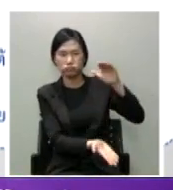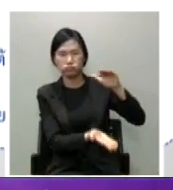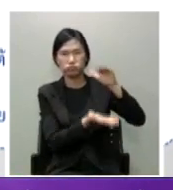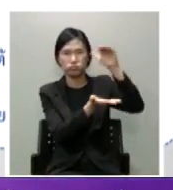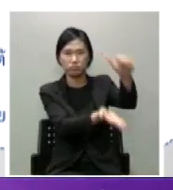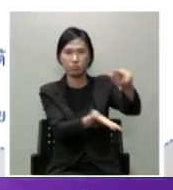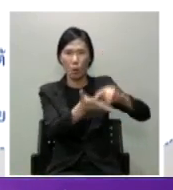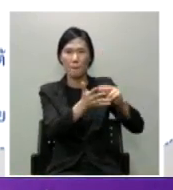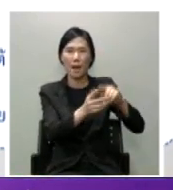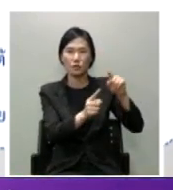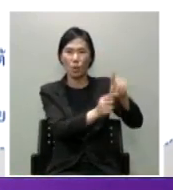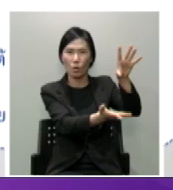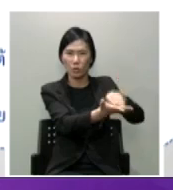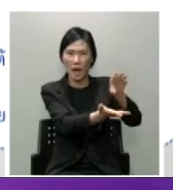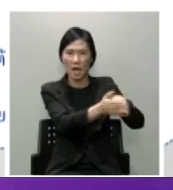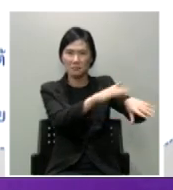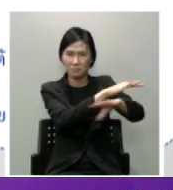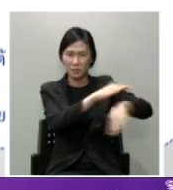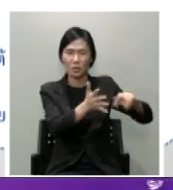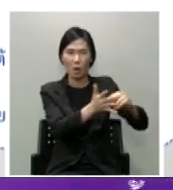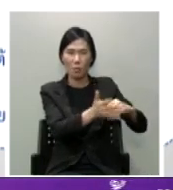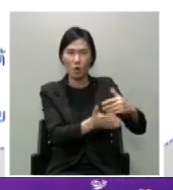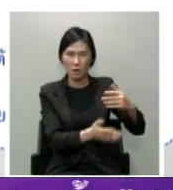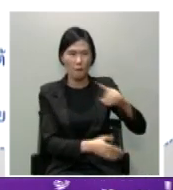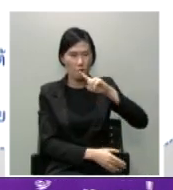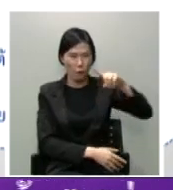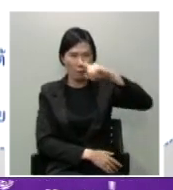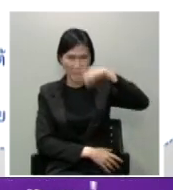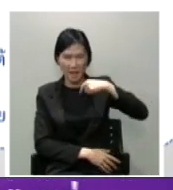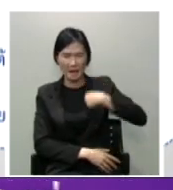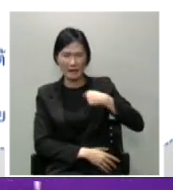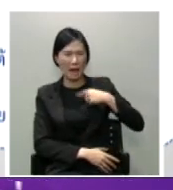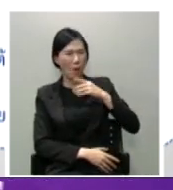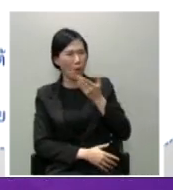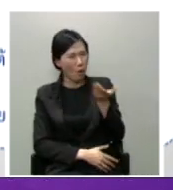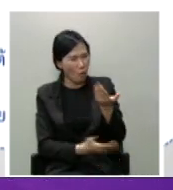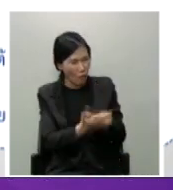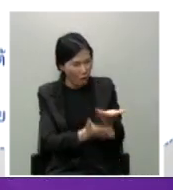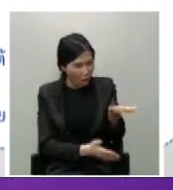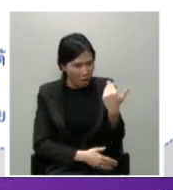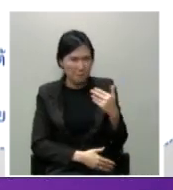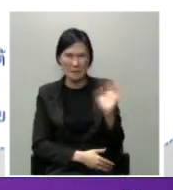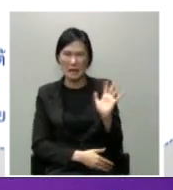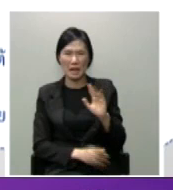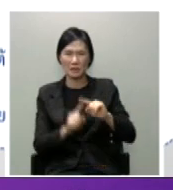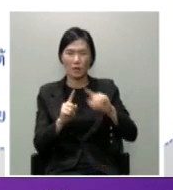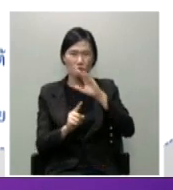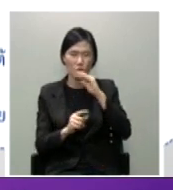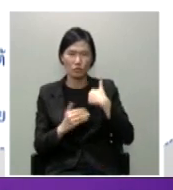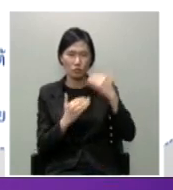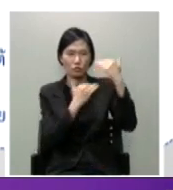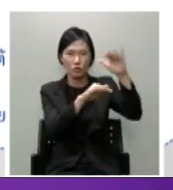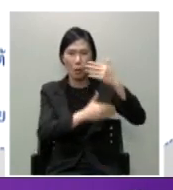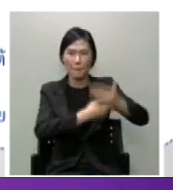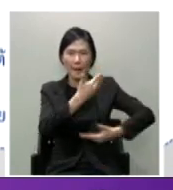ฐานในการมาเล่นงานเราไม่ใช่มาปรับเราแต่สินค้าใดที่เราส่งไปขายฟิลิปปินส์เข